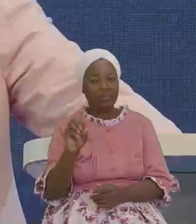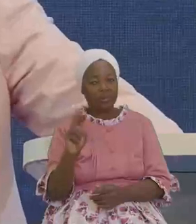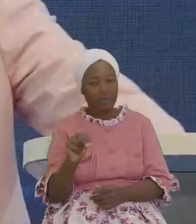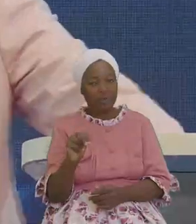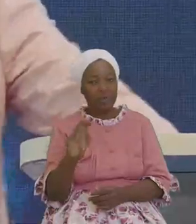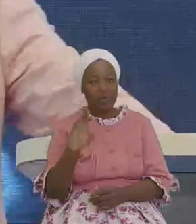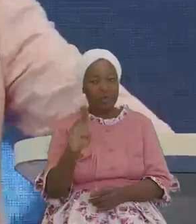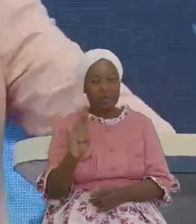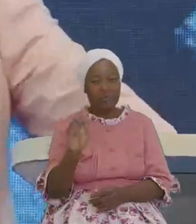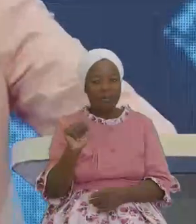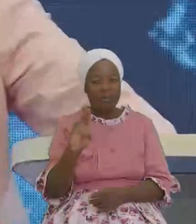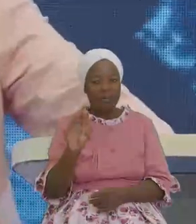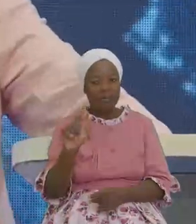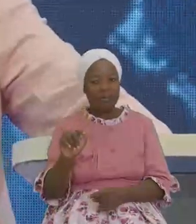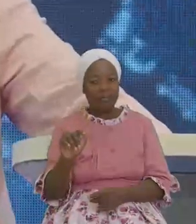Babylone.